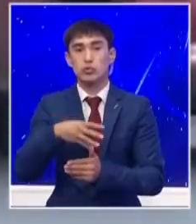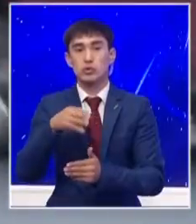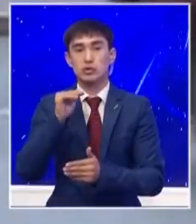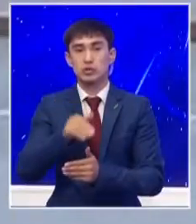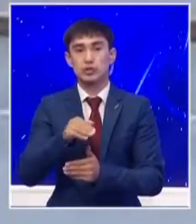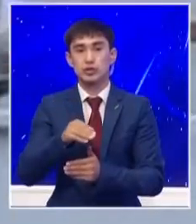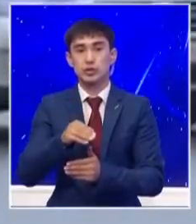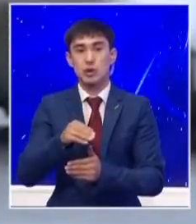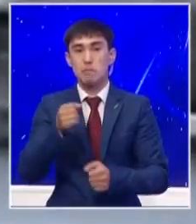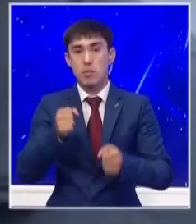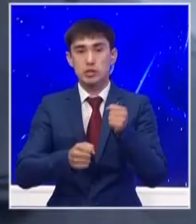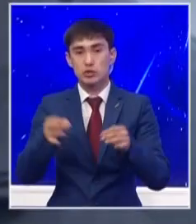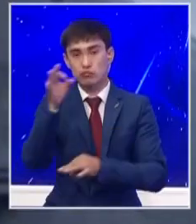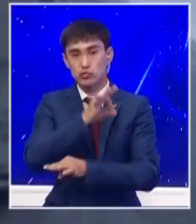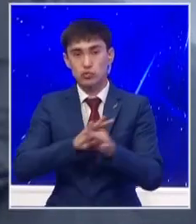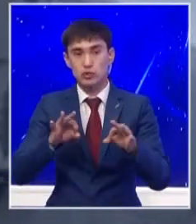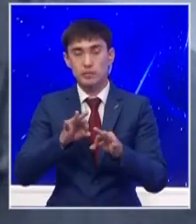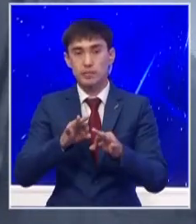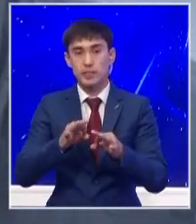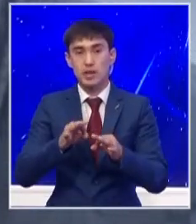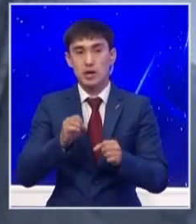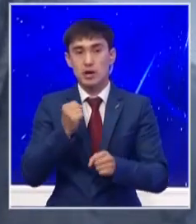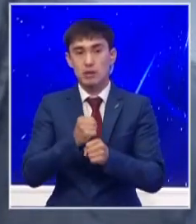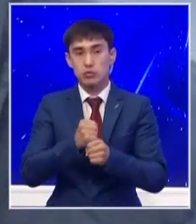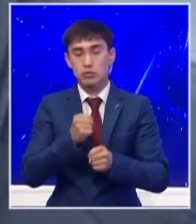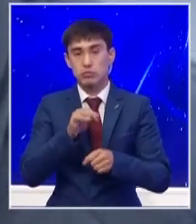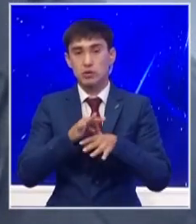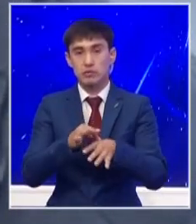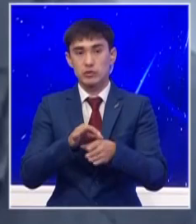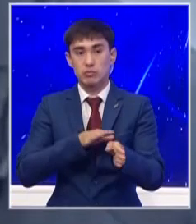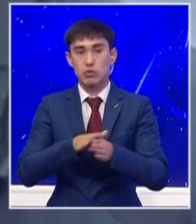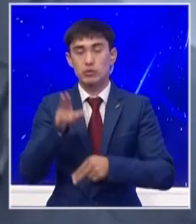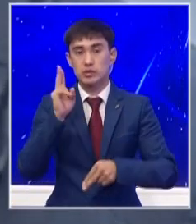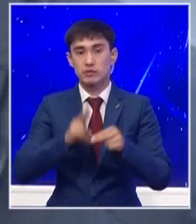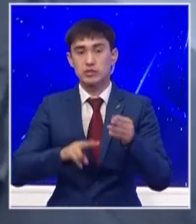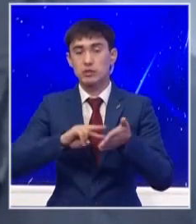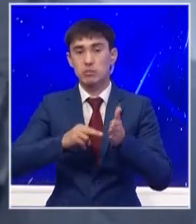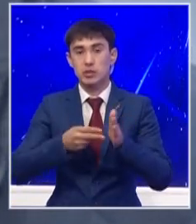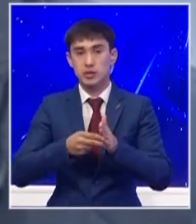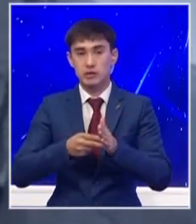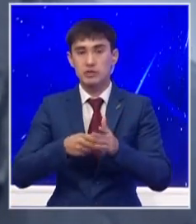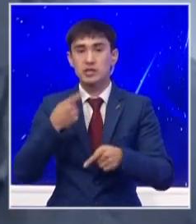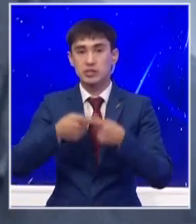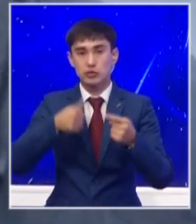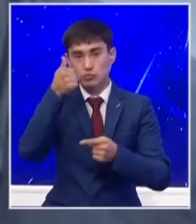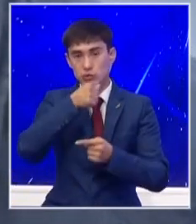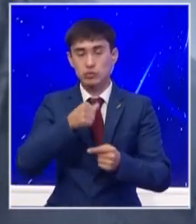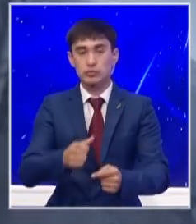машин в сутки. Весной будут доводиться работы по благоустройству. И полное завершение планируется весной следующего года.